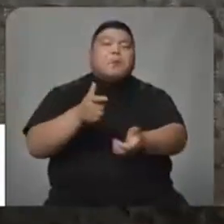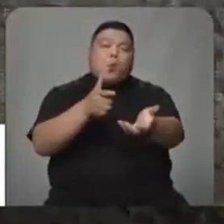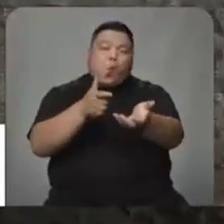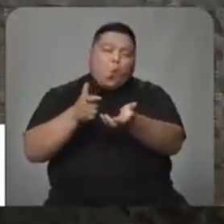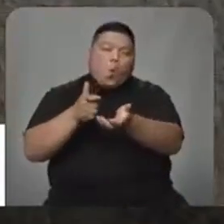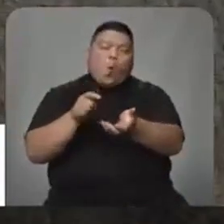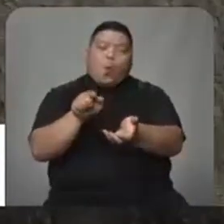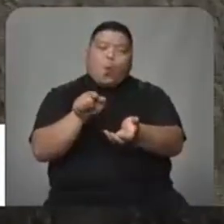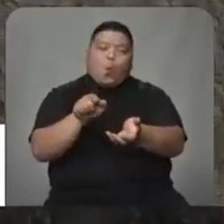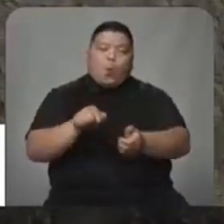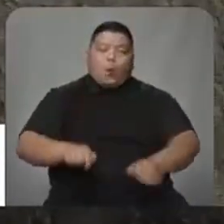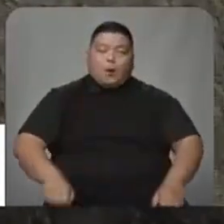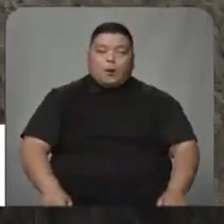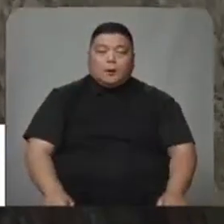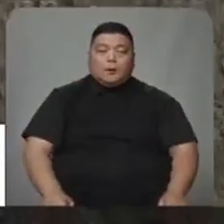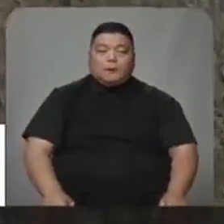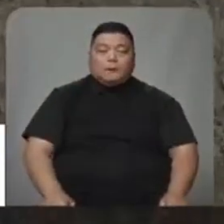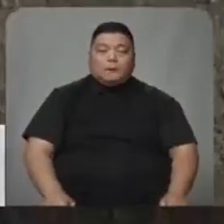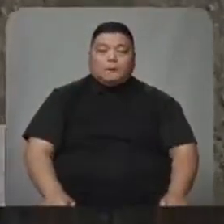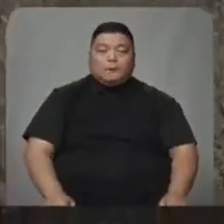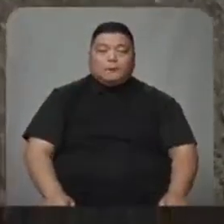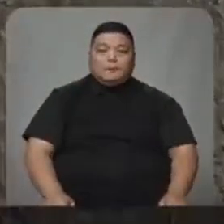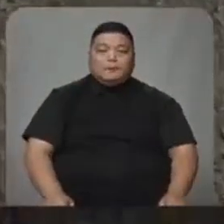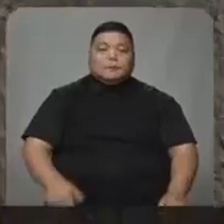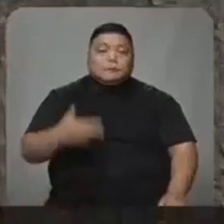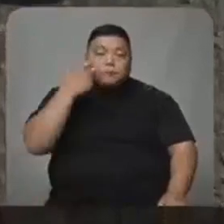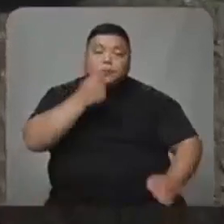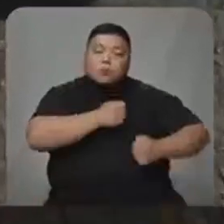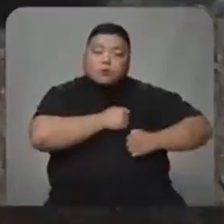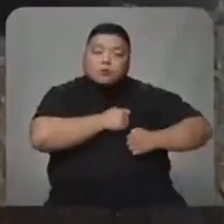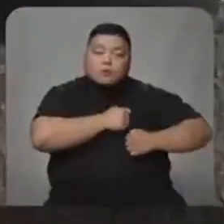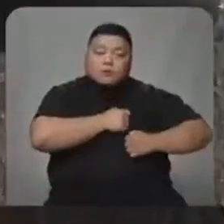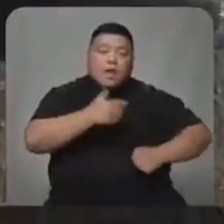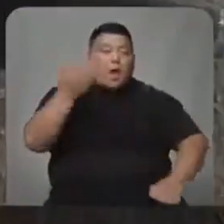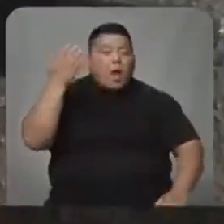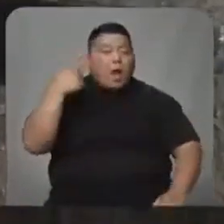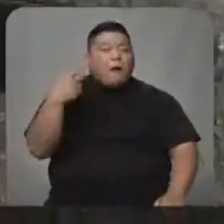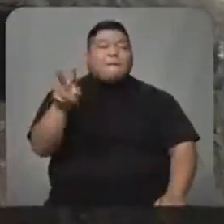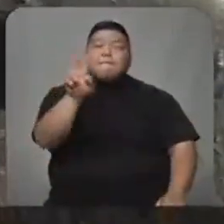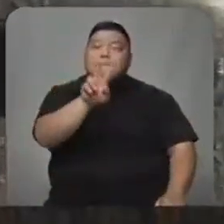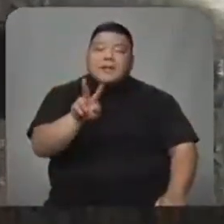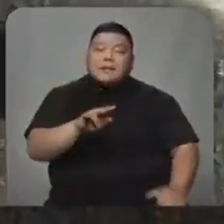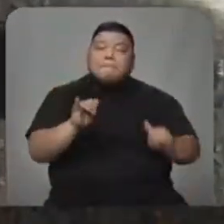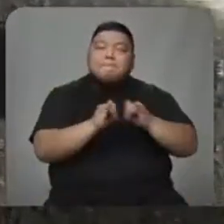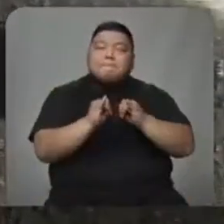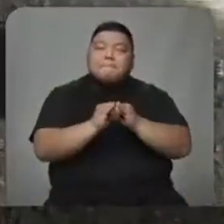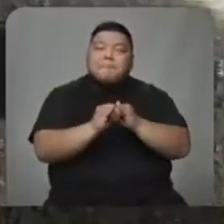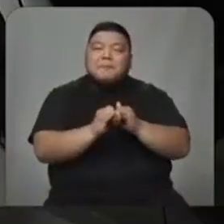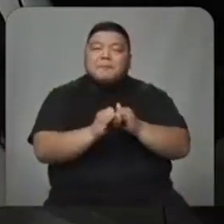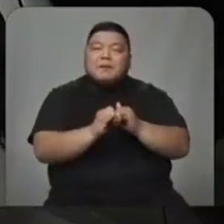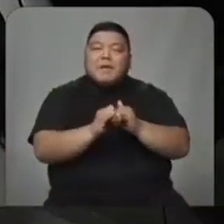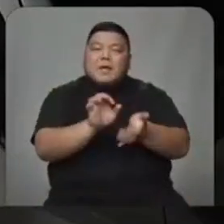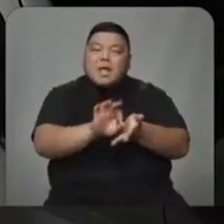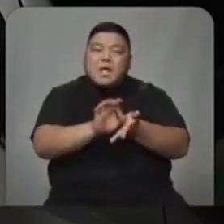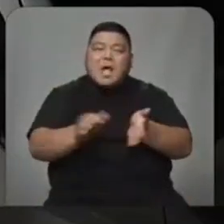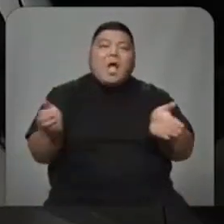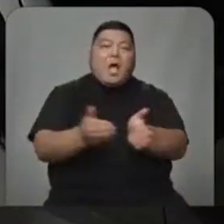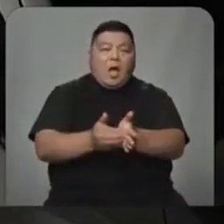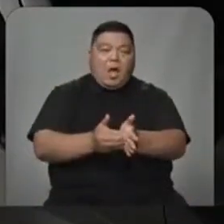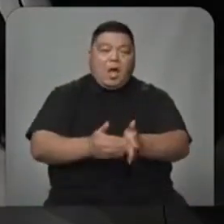스프링필드 소총으로 확인됐습니다 미군에 1 2차 세계대전부터 베트남 전쟁 무렵까지 사용된 것으로 알려져